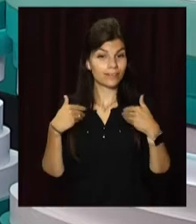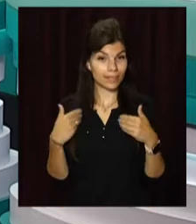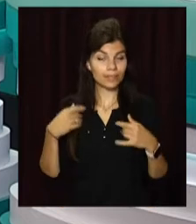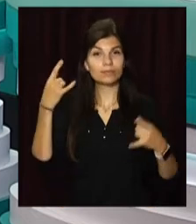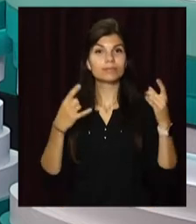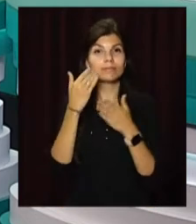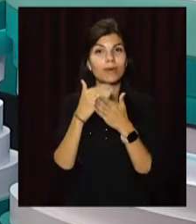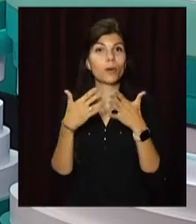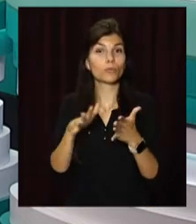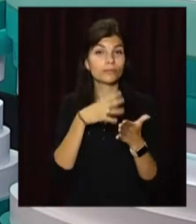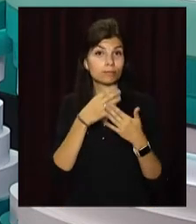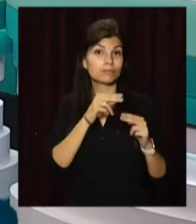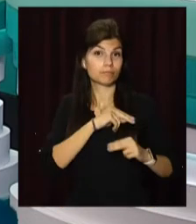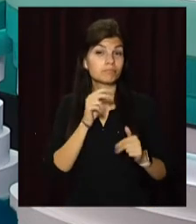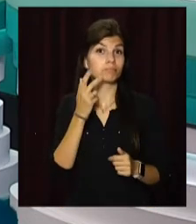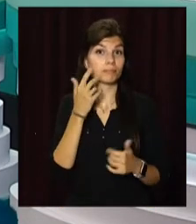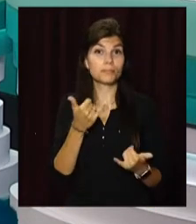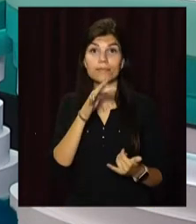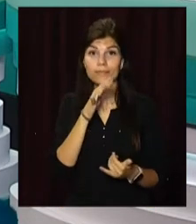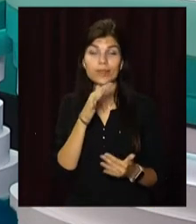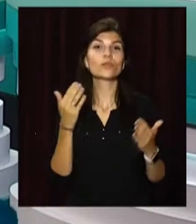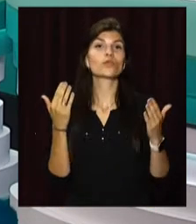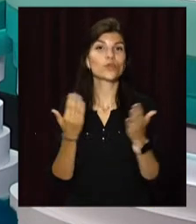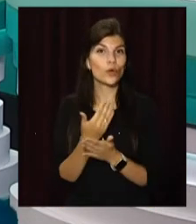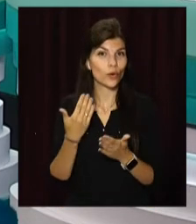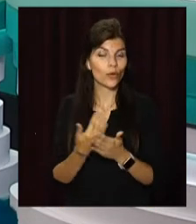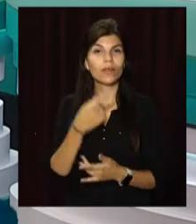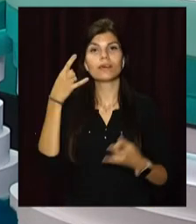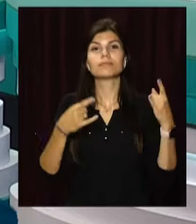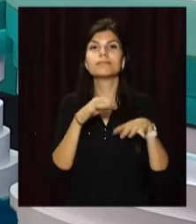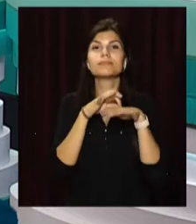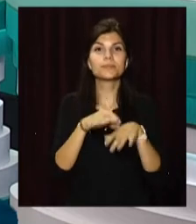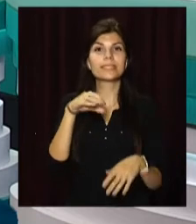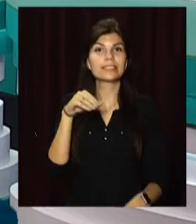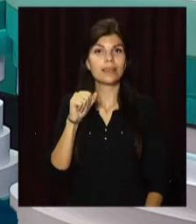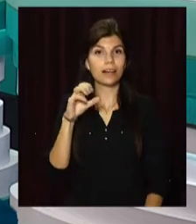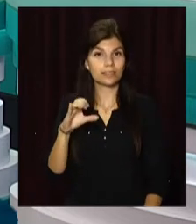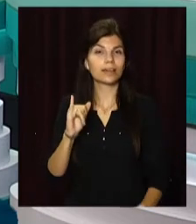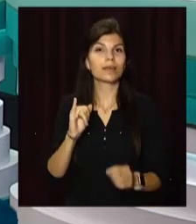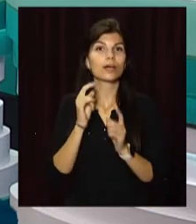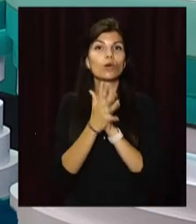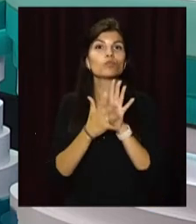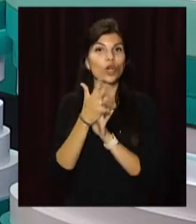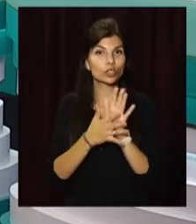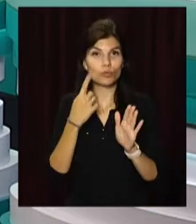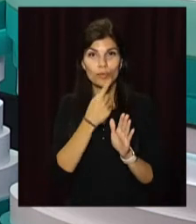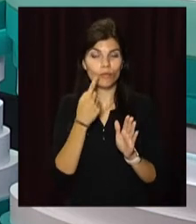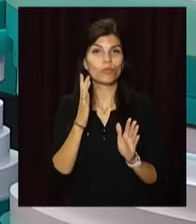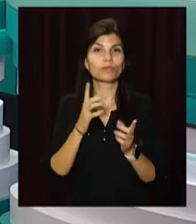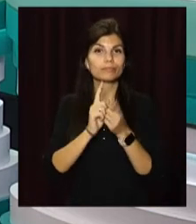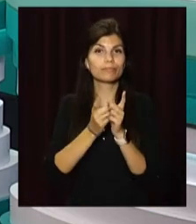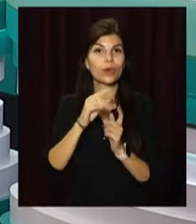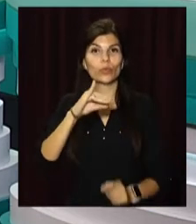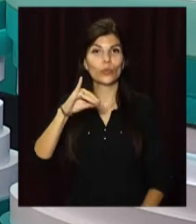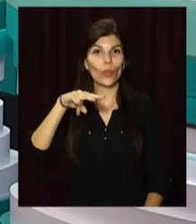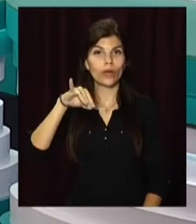Вітаю. Відкритий продовжує свою роботу, як завжди, у цій порі випуск новин. У студії для вас працюють Стас Коновалов, а мовою жестів розповідатиме